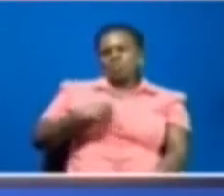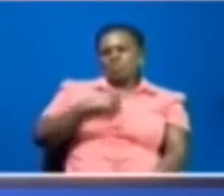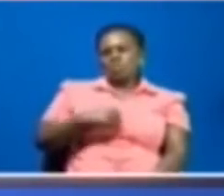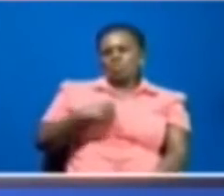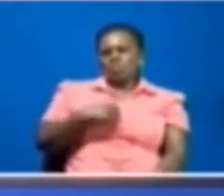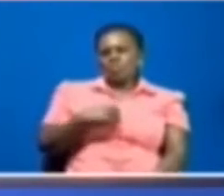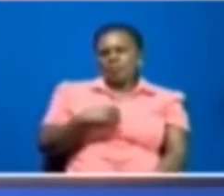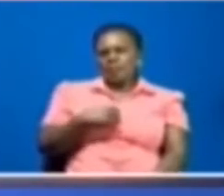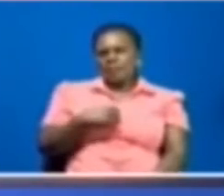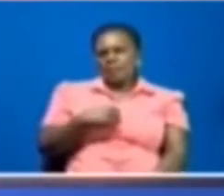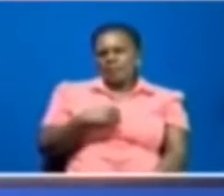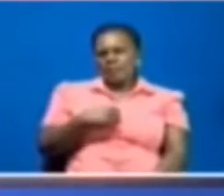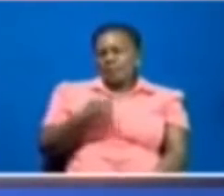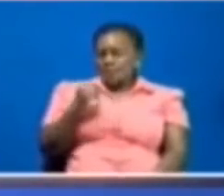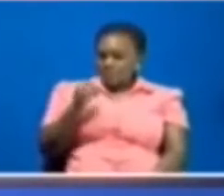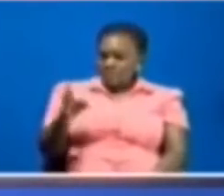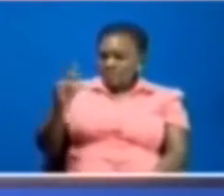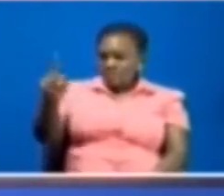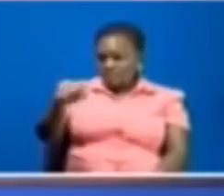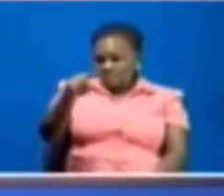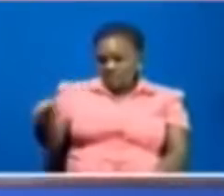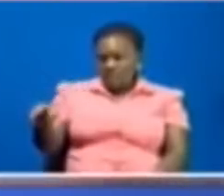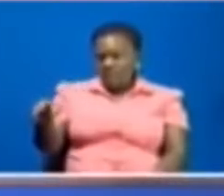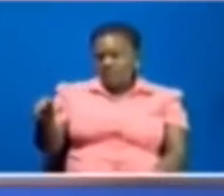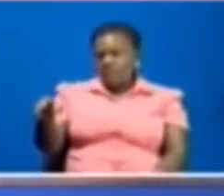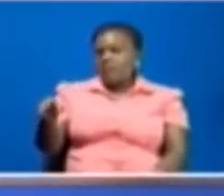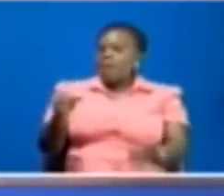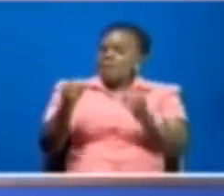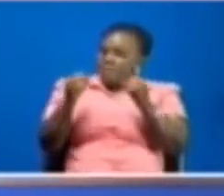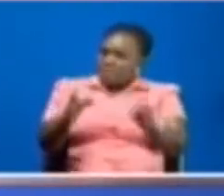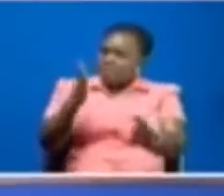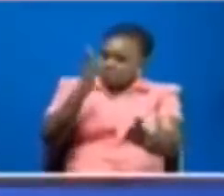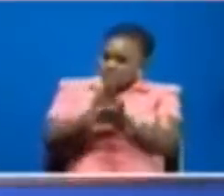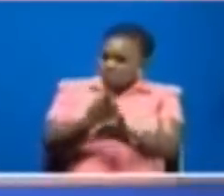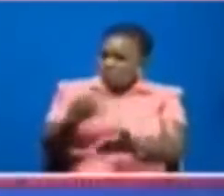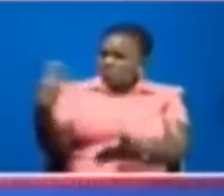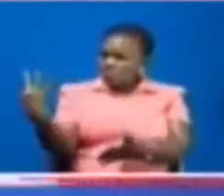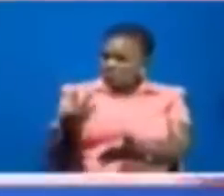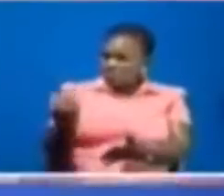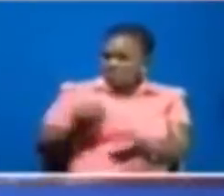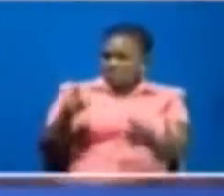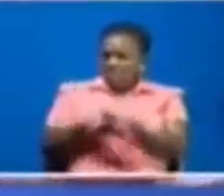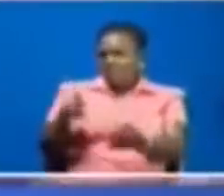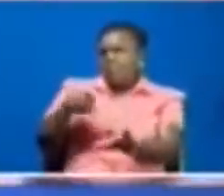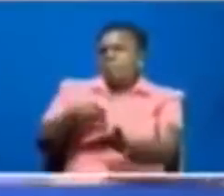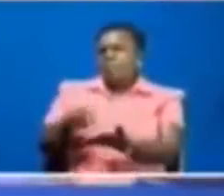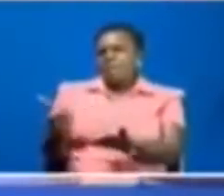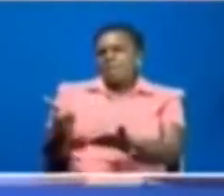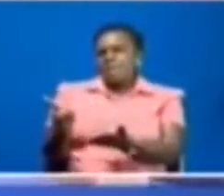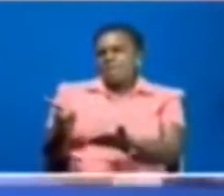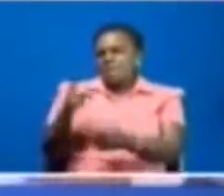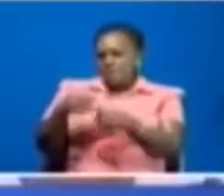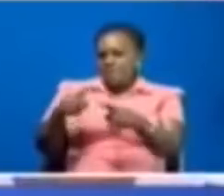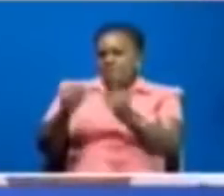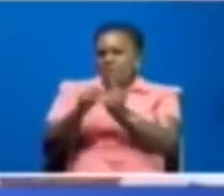the blames tumonge, ikiwa tumongea makosa kwenyu na si hivo. But kama ni ukweli, tungependa mtu compensate for, because for